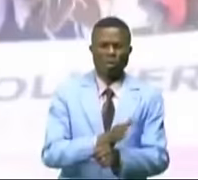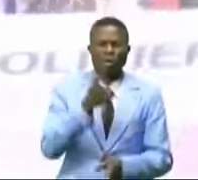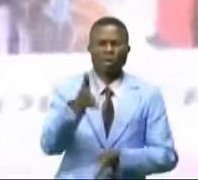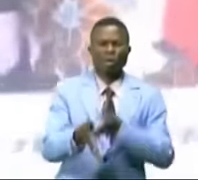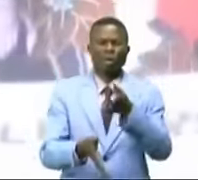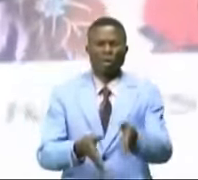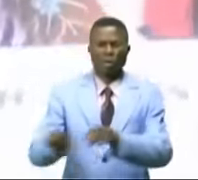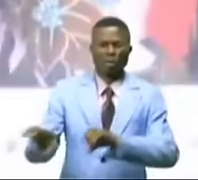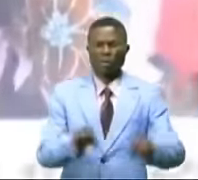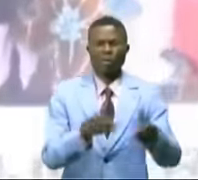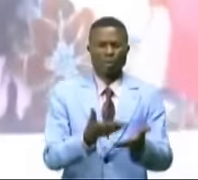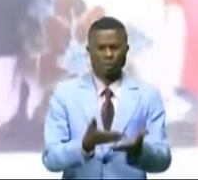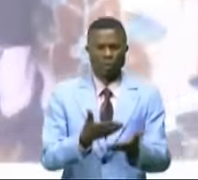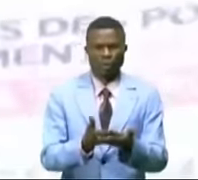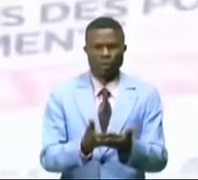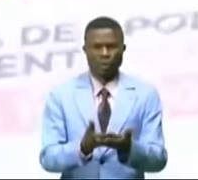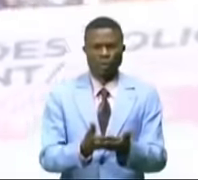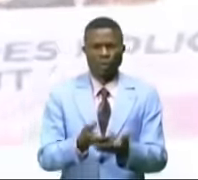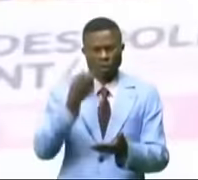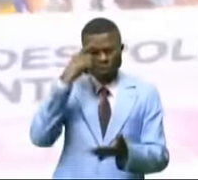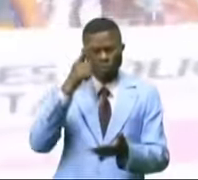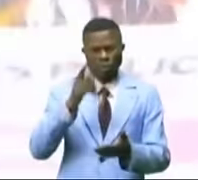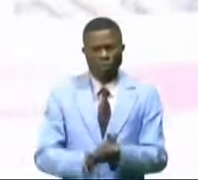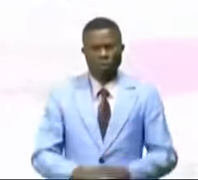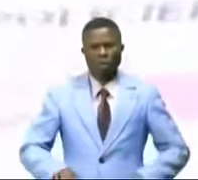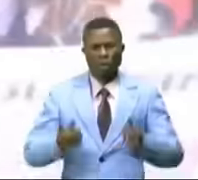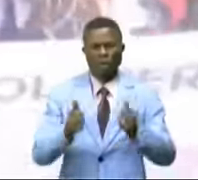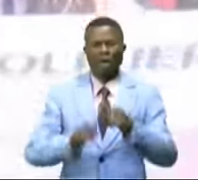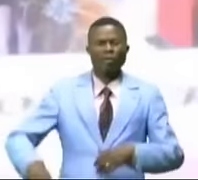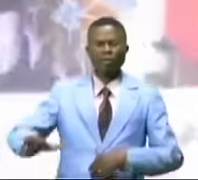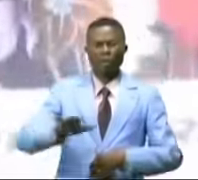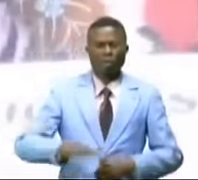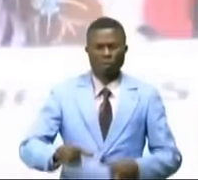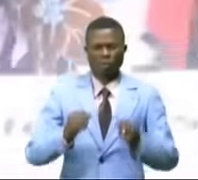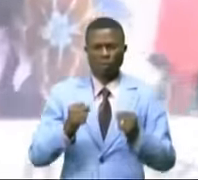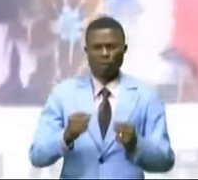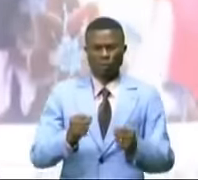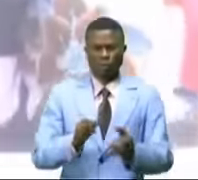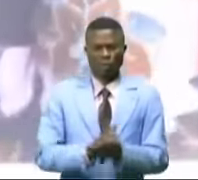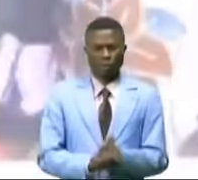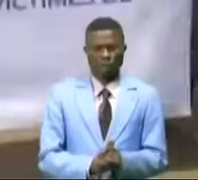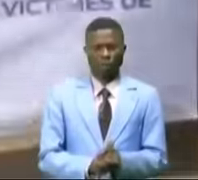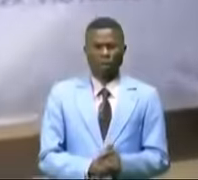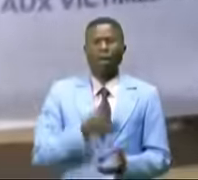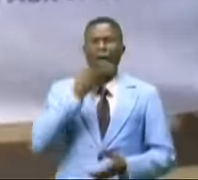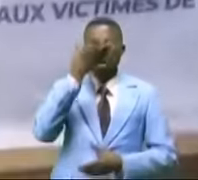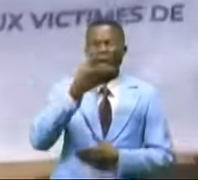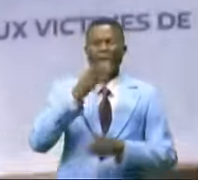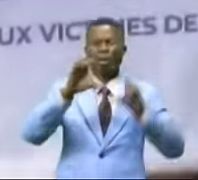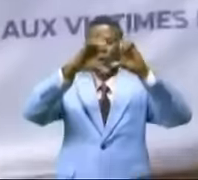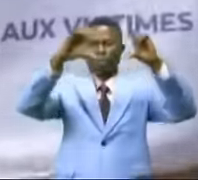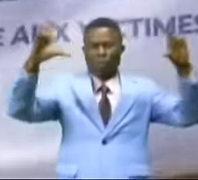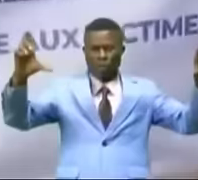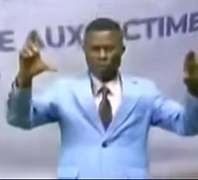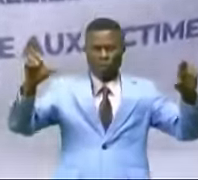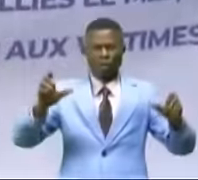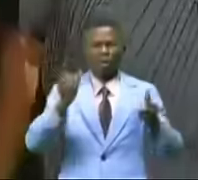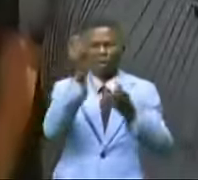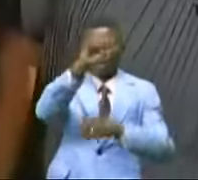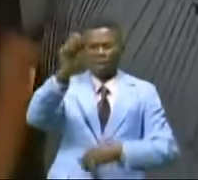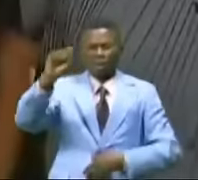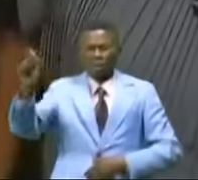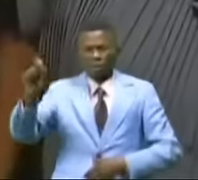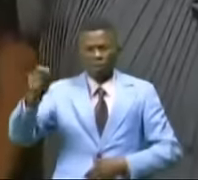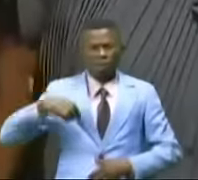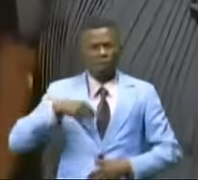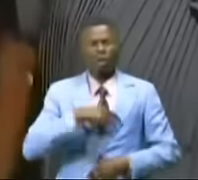cette activité qui va, pour la vie de toute une nation, un scandale de chant, voire sur leur banderole, avec des inscriptions comme «